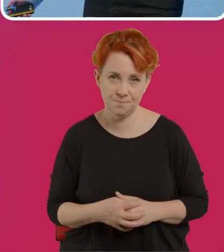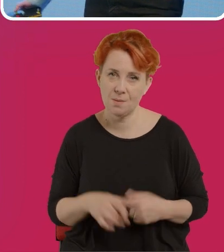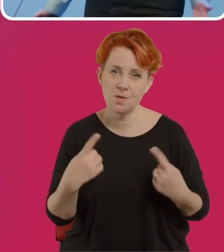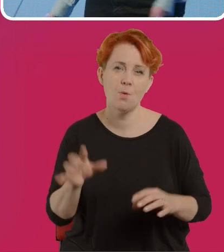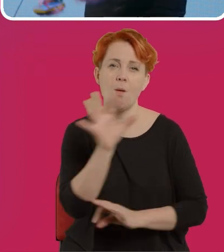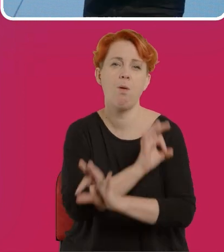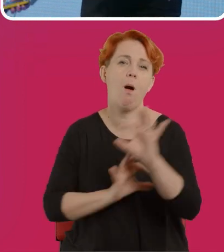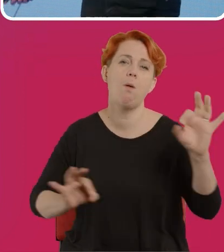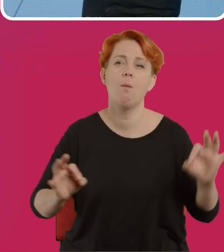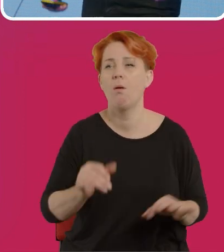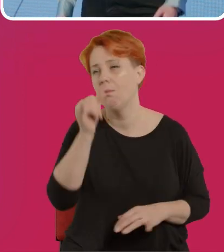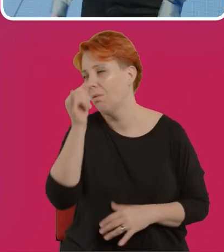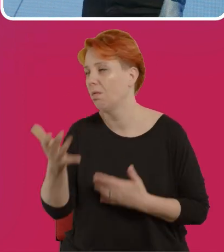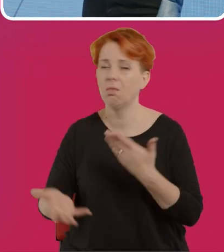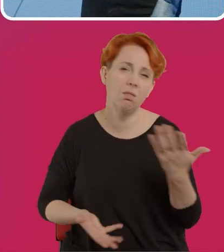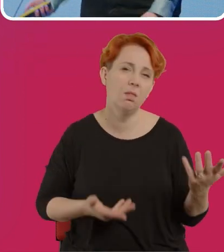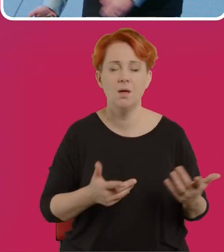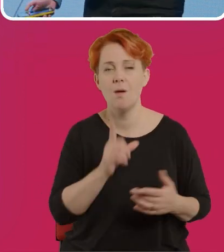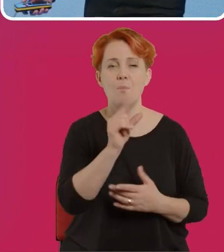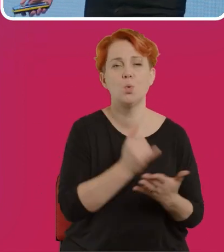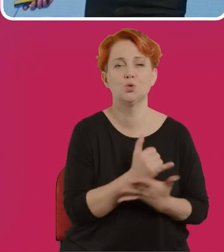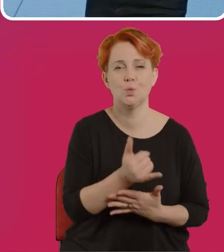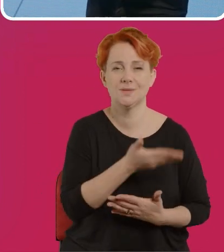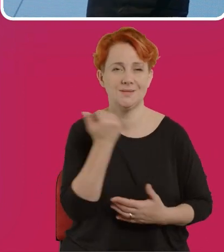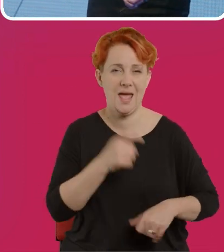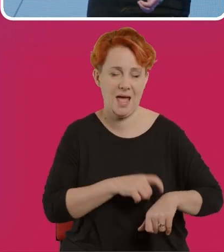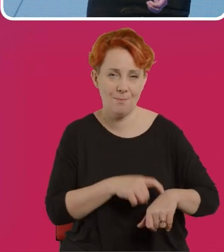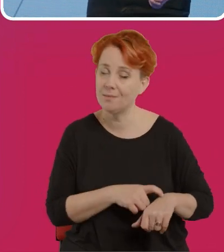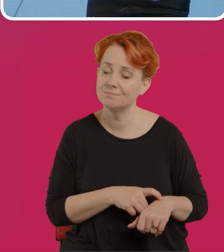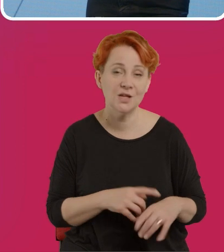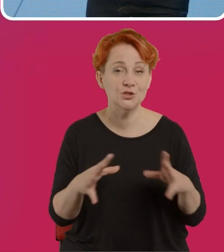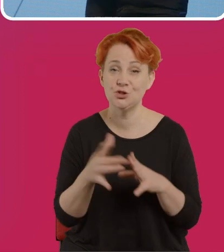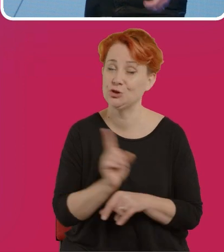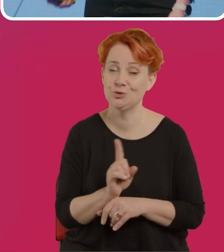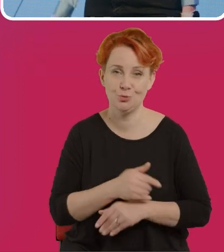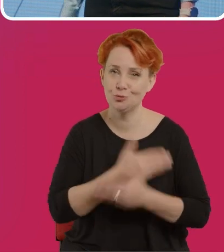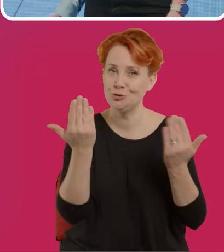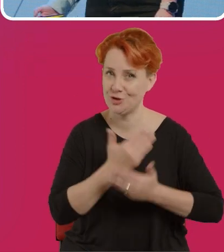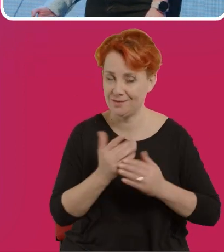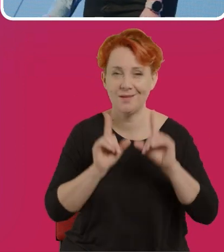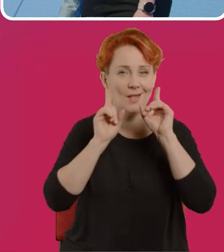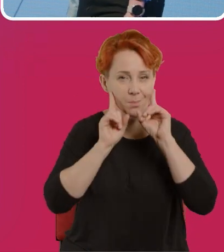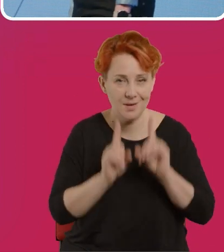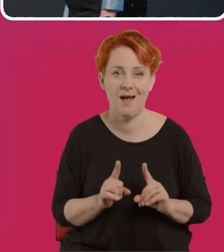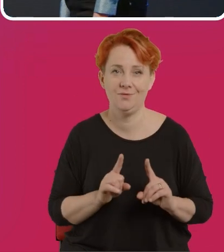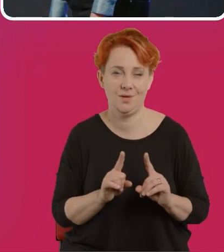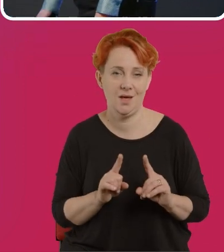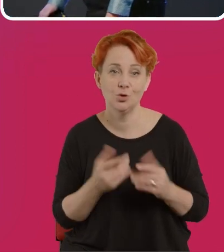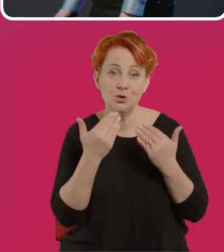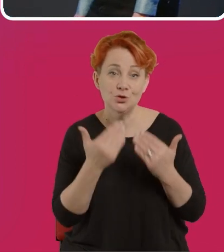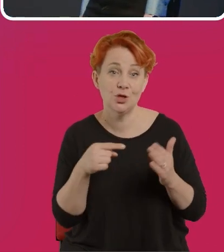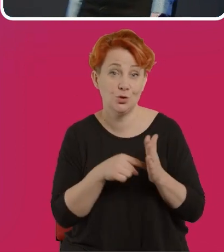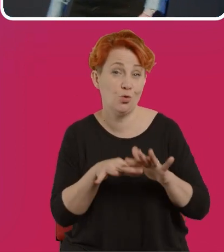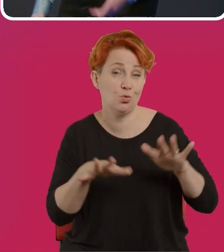wymówek, że nie mogę, nie mam czasu na kurs, coś takiego. Chwila z czatem, 10 minut dziennie i naprawdę to potrafi dużo